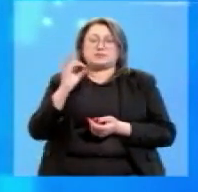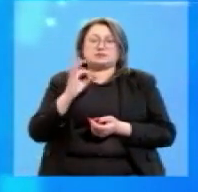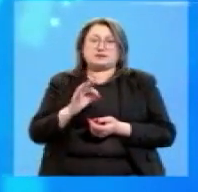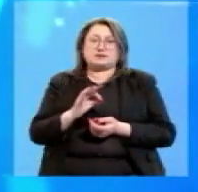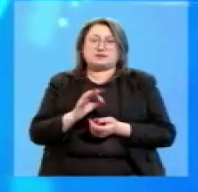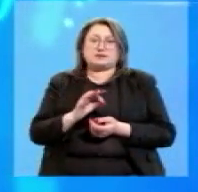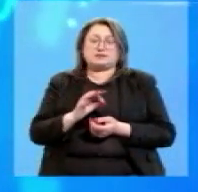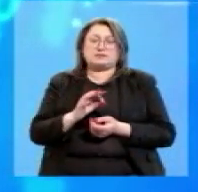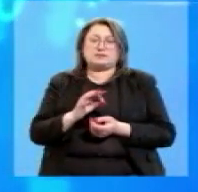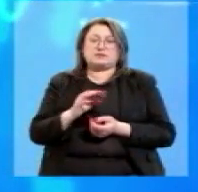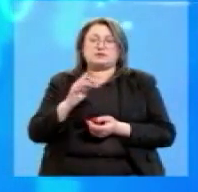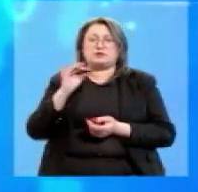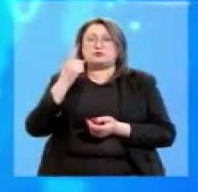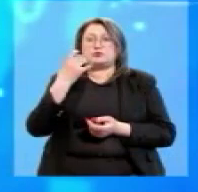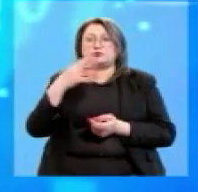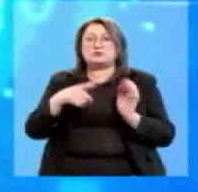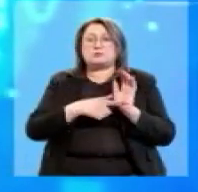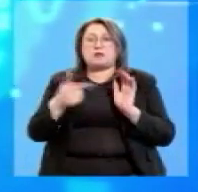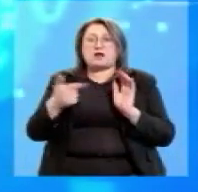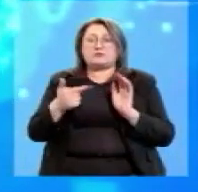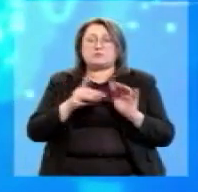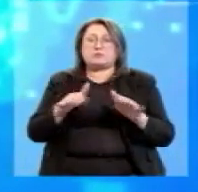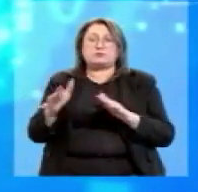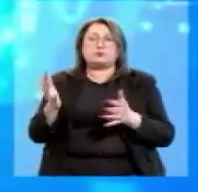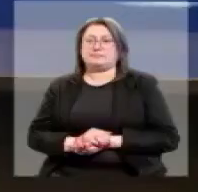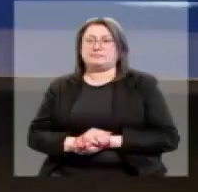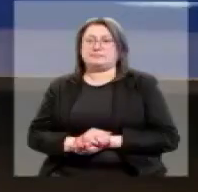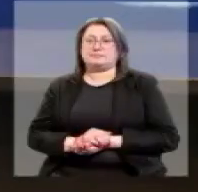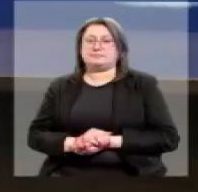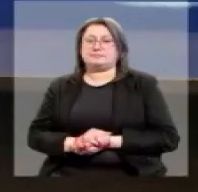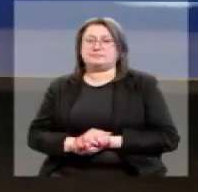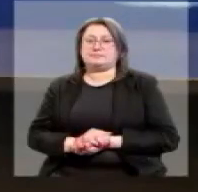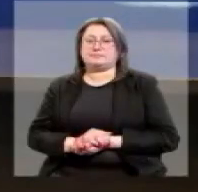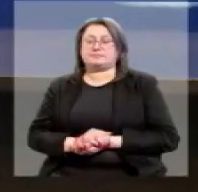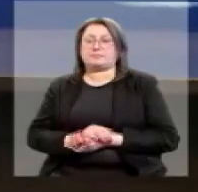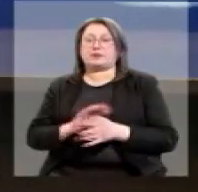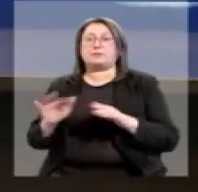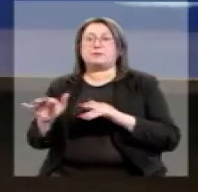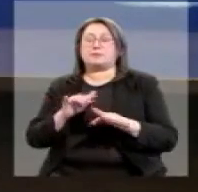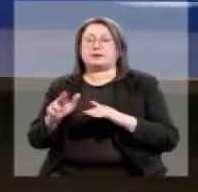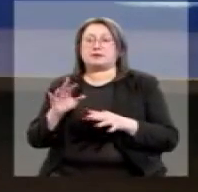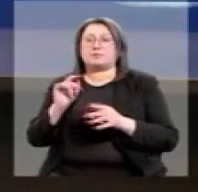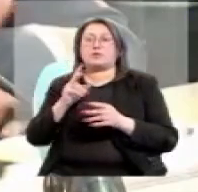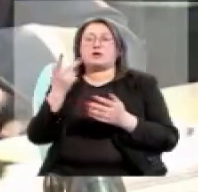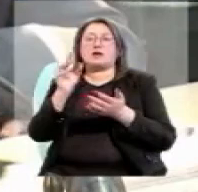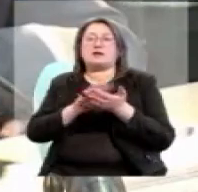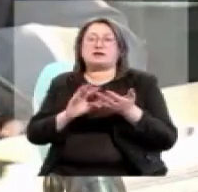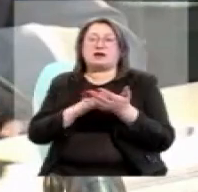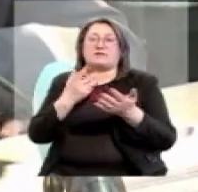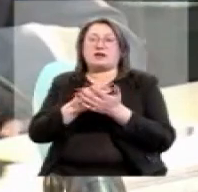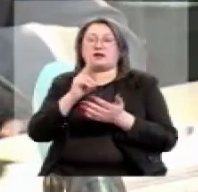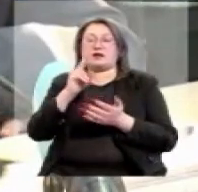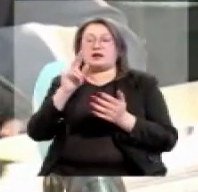арқасында 7 түрлі аурудың таралуын алдын алған. Шілде айынан қараша айы аралығында ірі қара және ұсақ